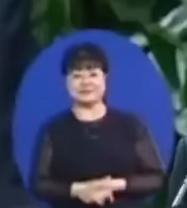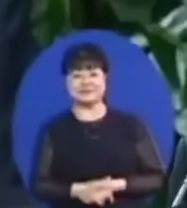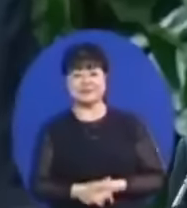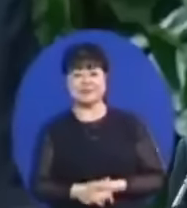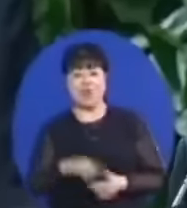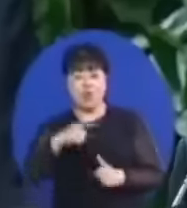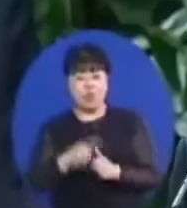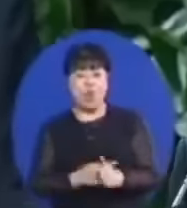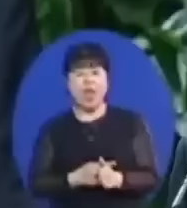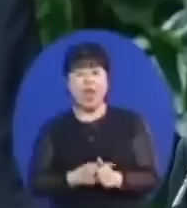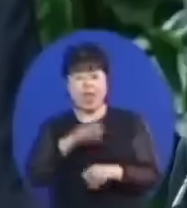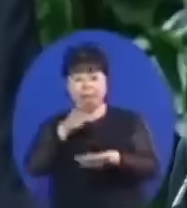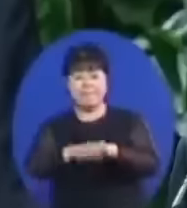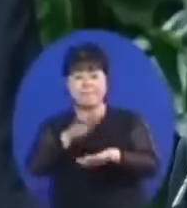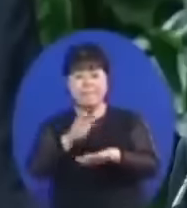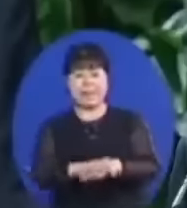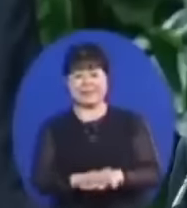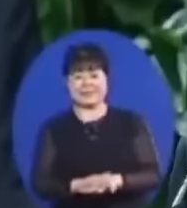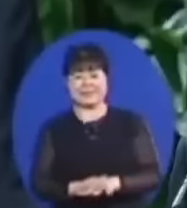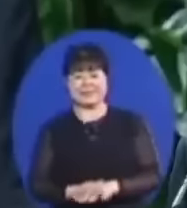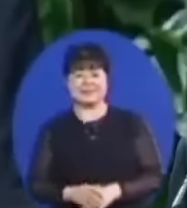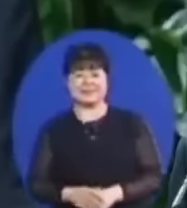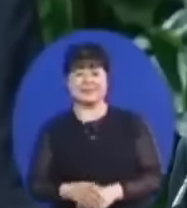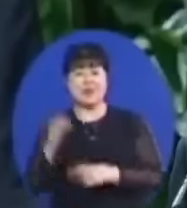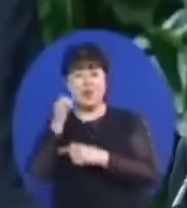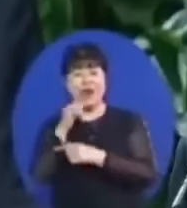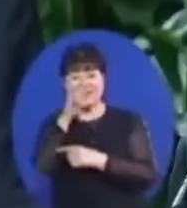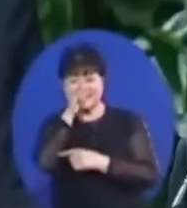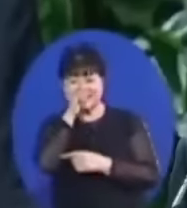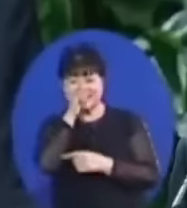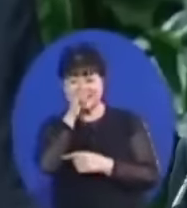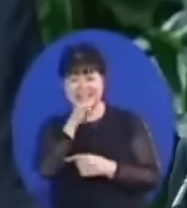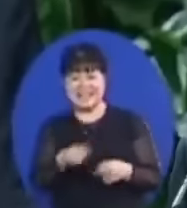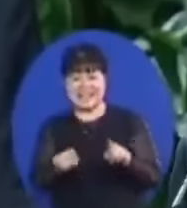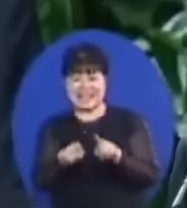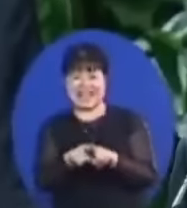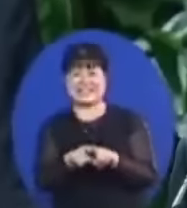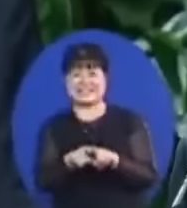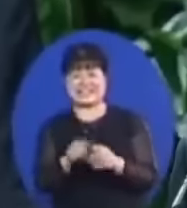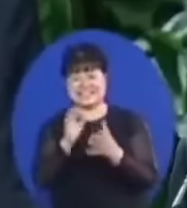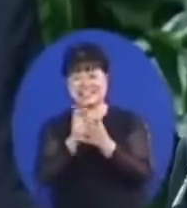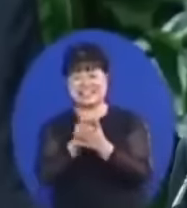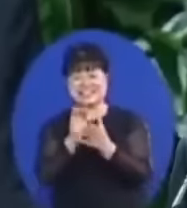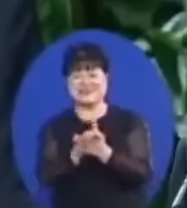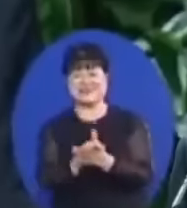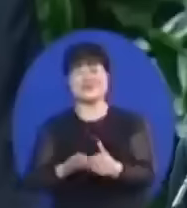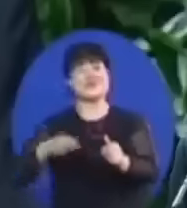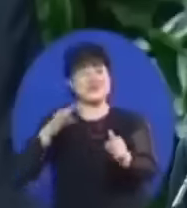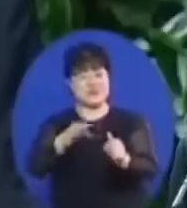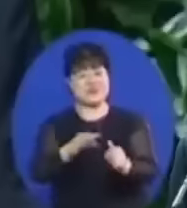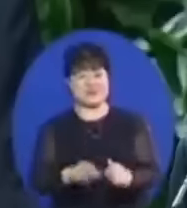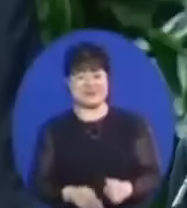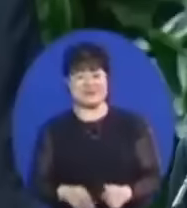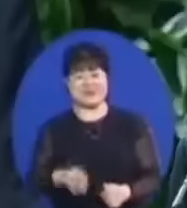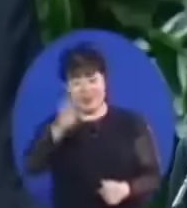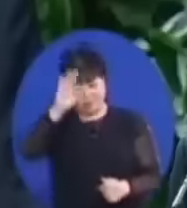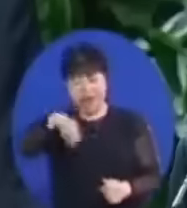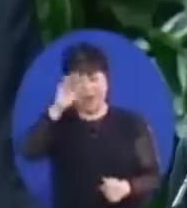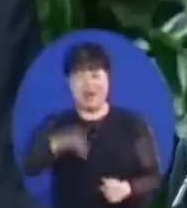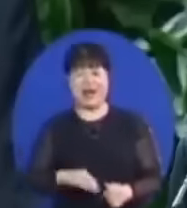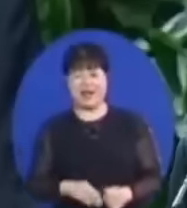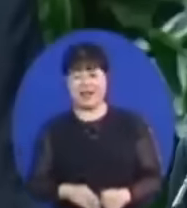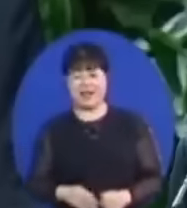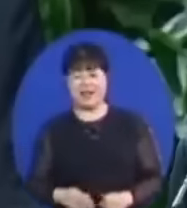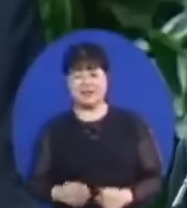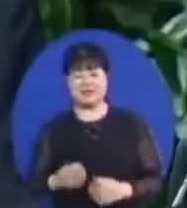외밭을 지나는데 외화 수박이 익어 있었어요. 그래서 내가 나와 같이 온 이만모라는 사람 불렀습니다. 야야 오늘아 우리 수박